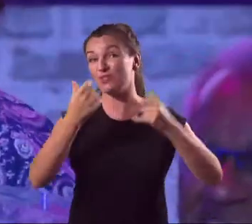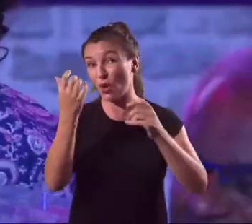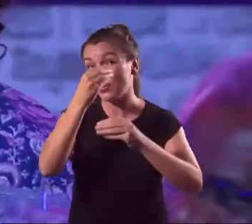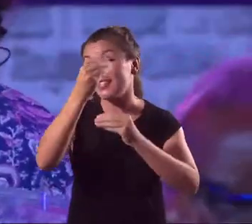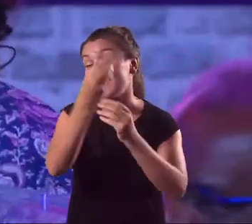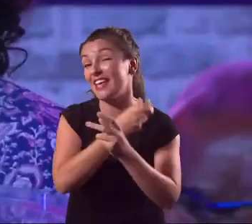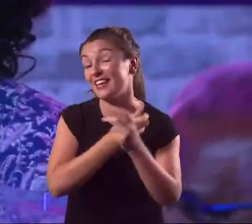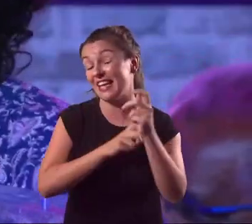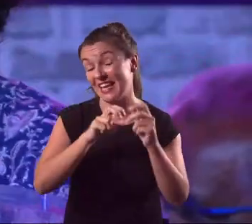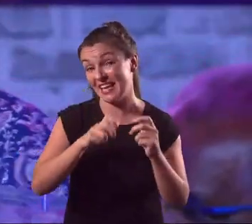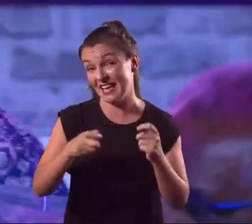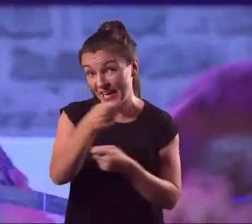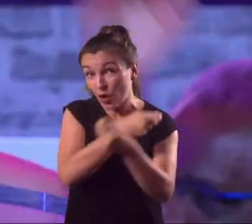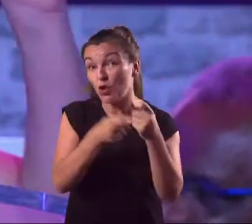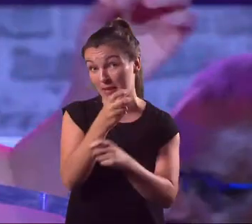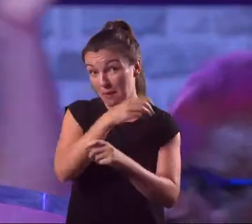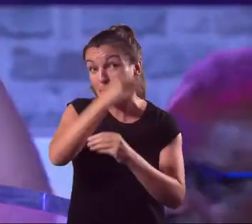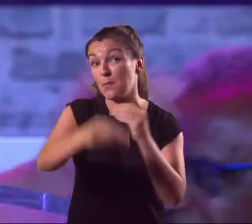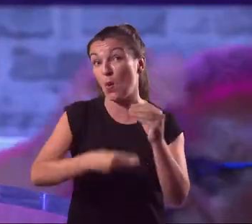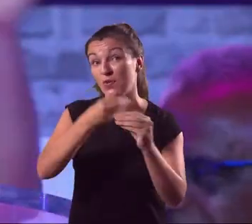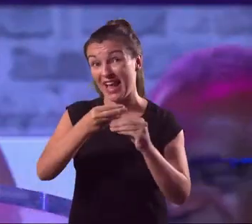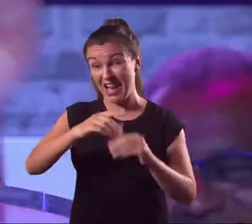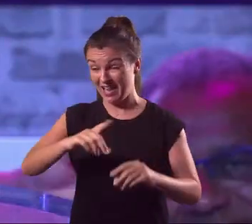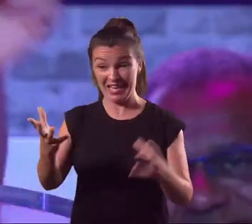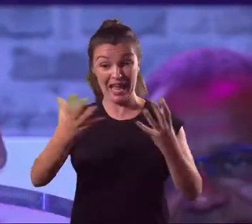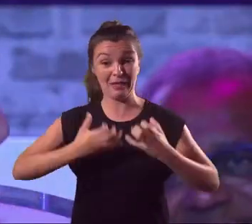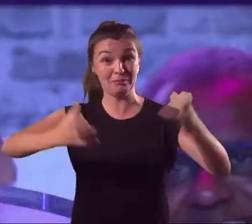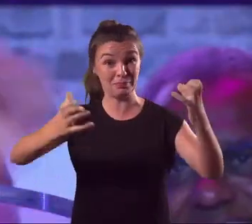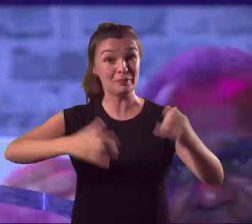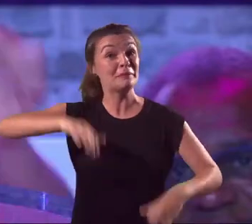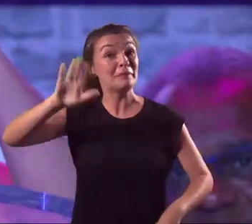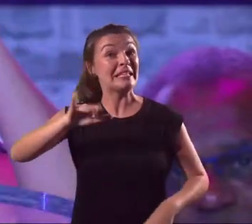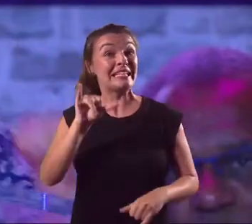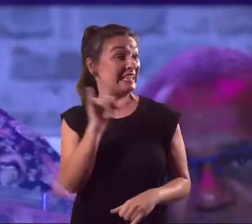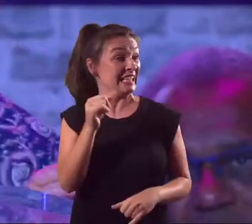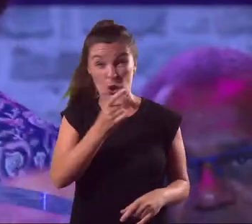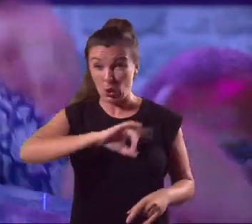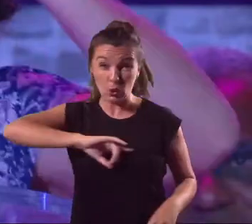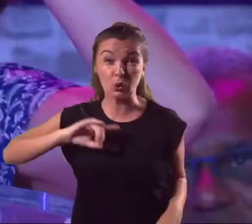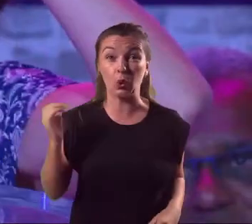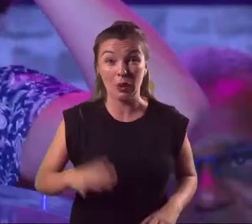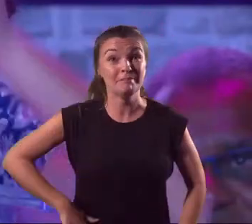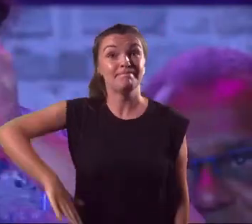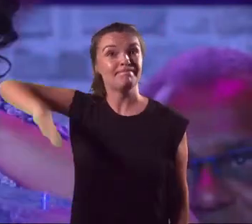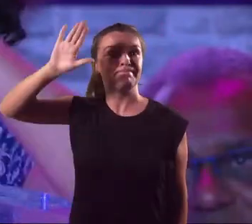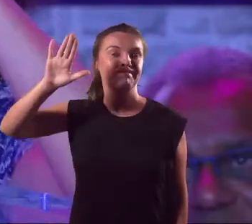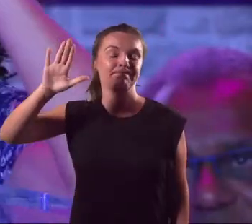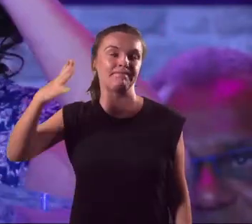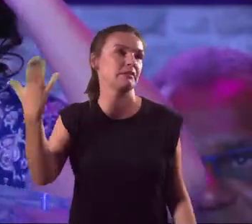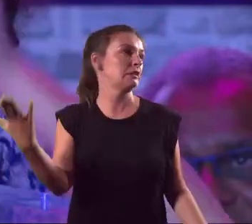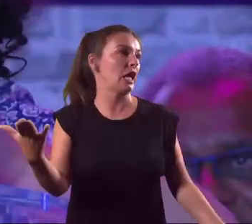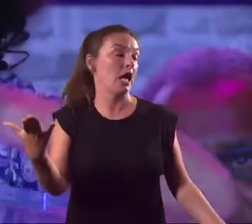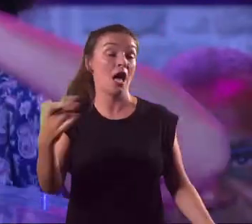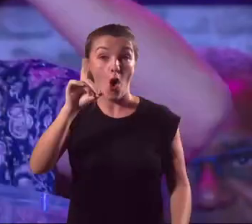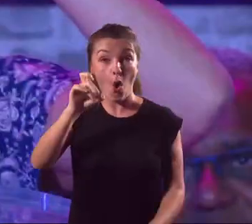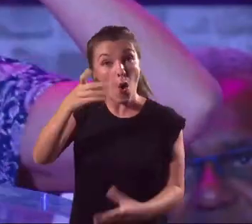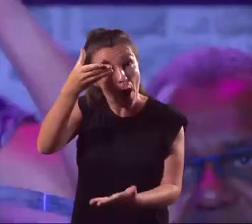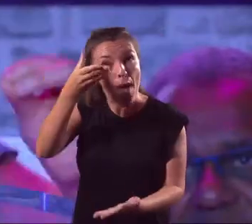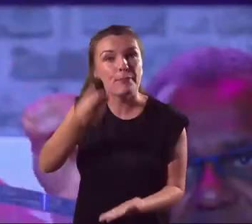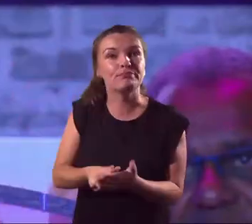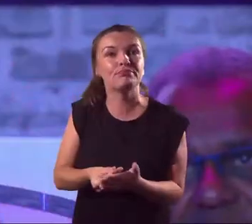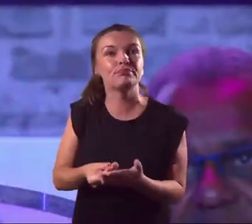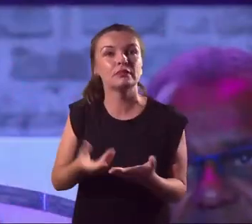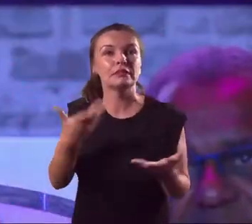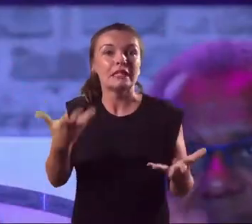les gens ici dans cette salle aient levé la main quand on leur demande s'ils ont été privés d'eau. Je refuse que notre pays soit en voie